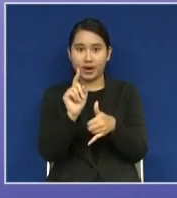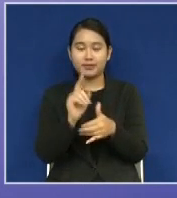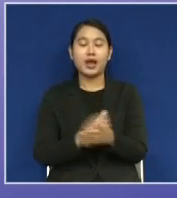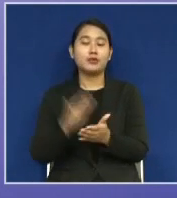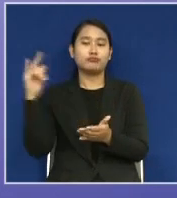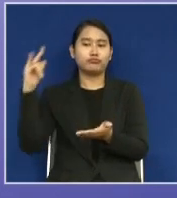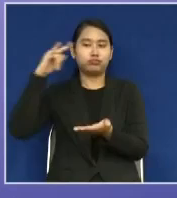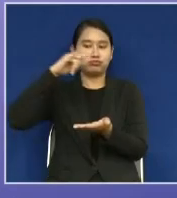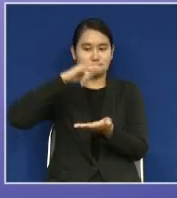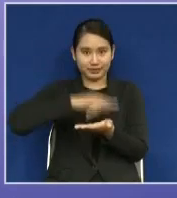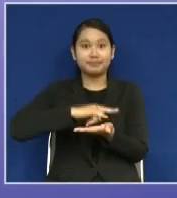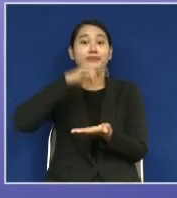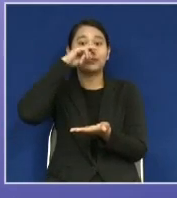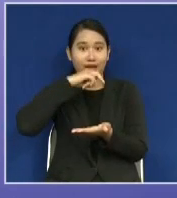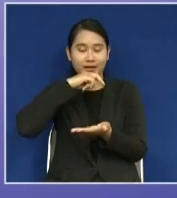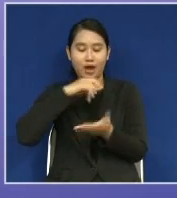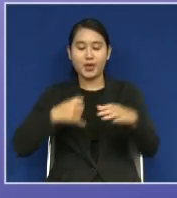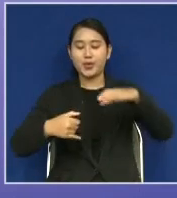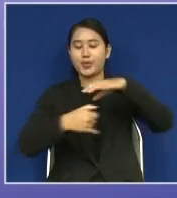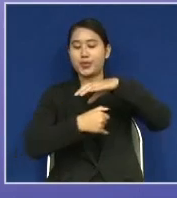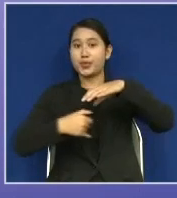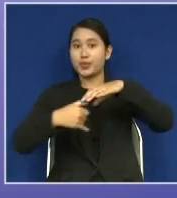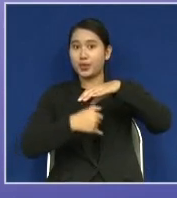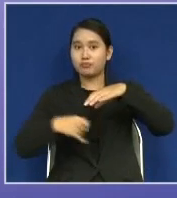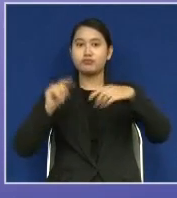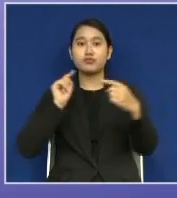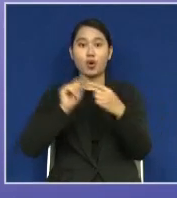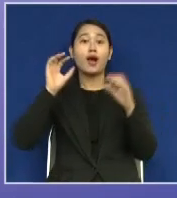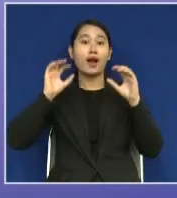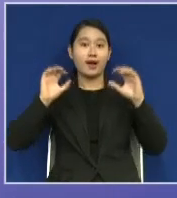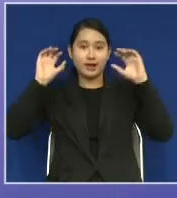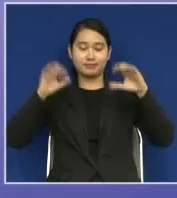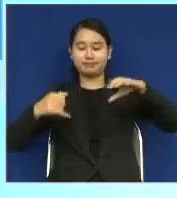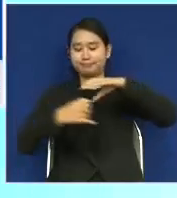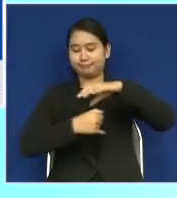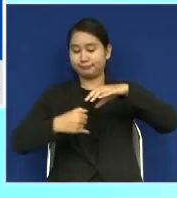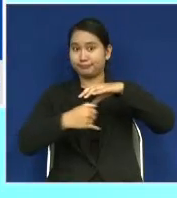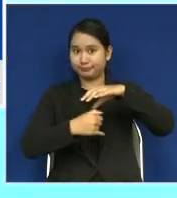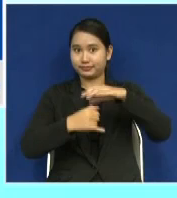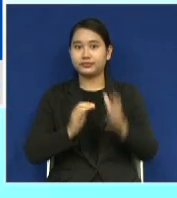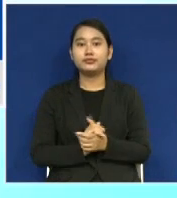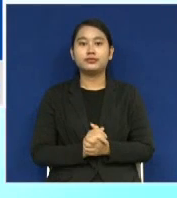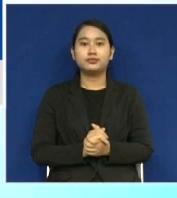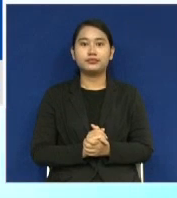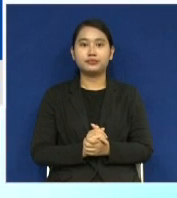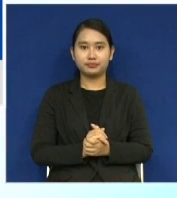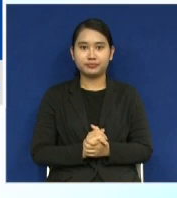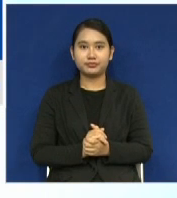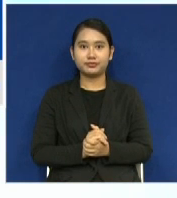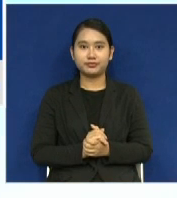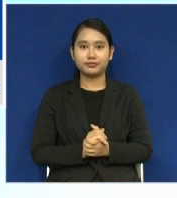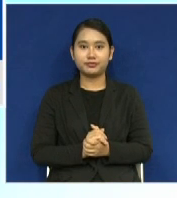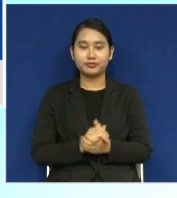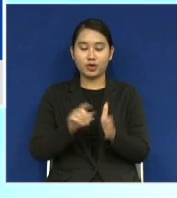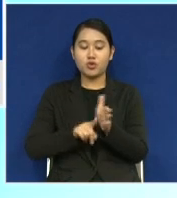าจากต่างประเทศและเข้าพักในสถานที่เฝ้าระวังที่รัฐจัดให้ค่ะมาที่สถานการณ์ภาพรวมในประเทศ